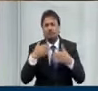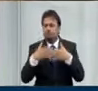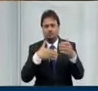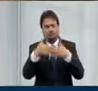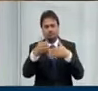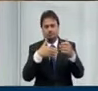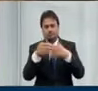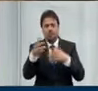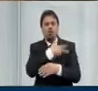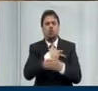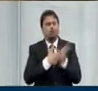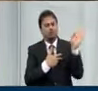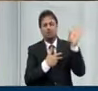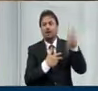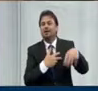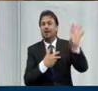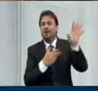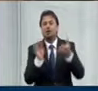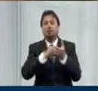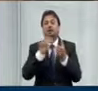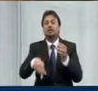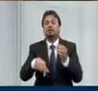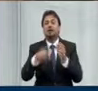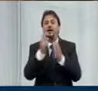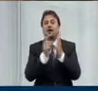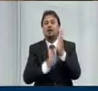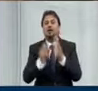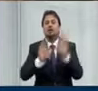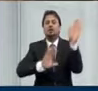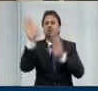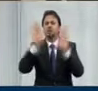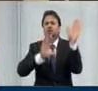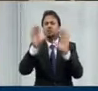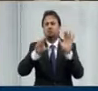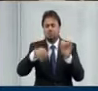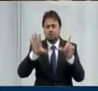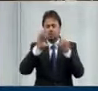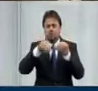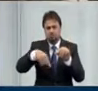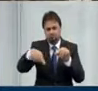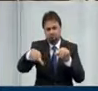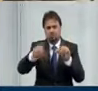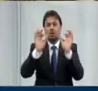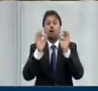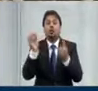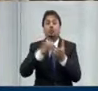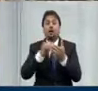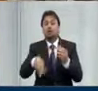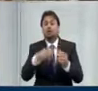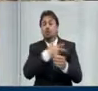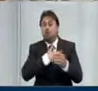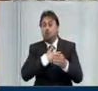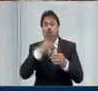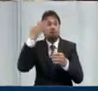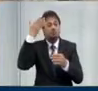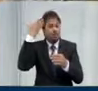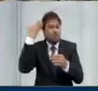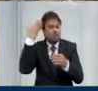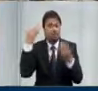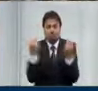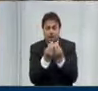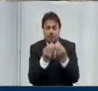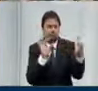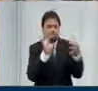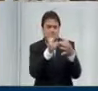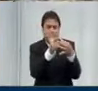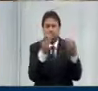صلاحياتها، فضلا عن المضي بالتصويت على مشروع الموازنة الأسبوع المقبل بعد توافق الحكومة والبرلمان على الكثير من